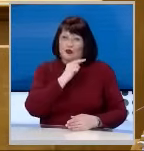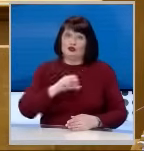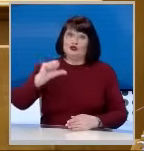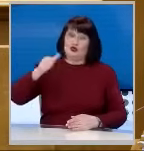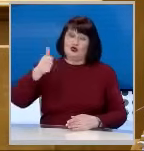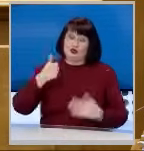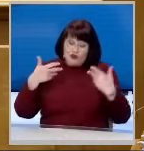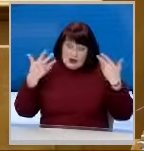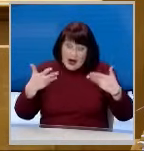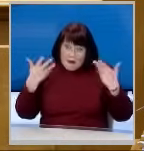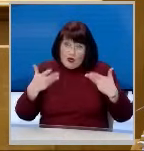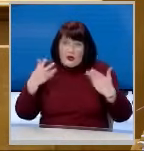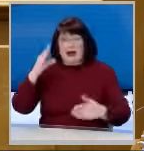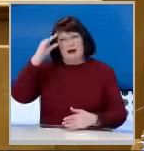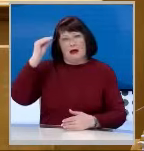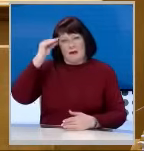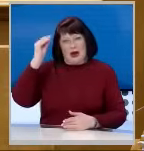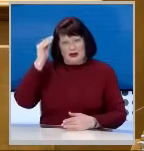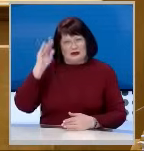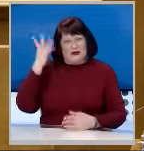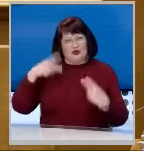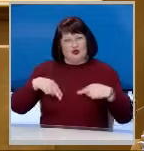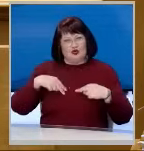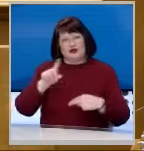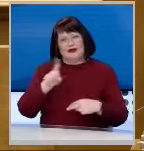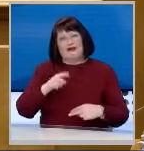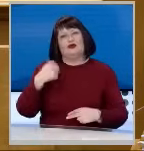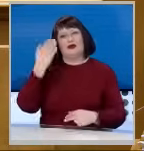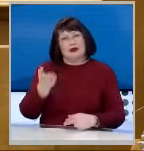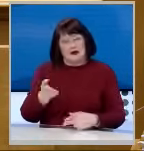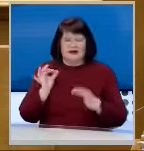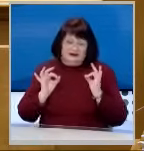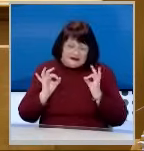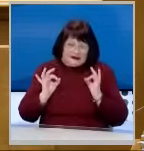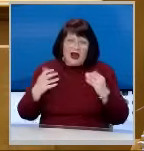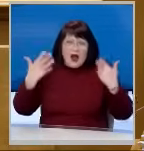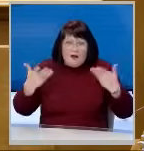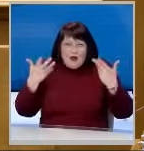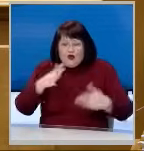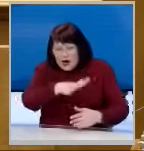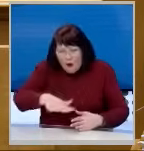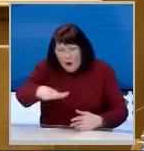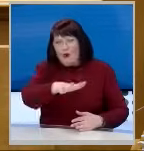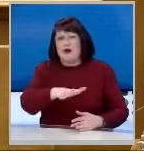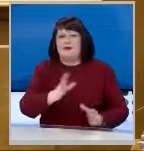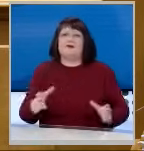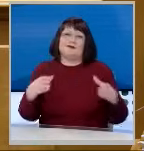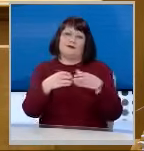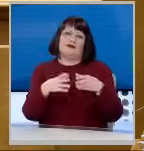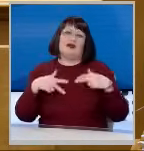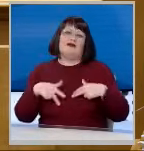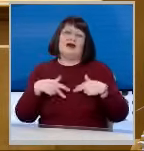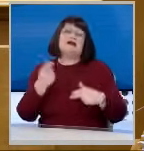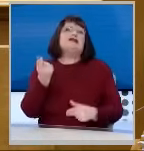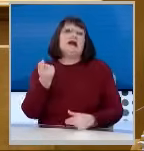όλα ο κύριος καραμανλής και στη συνέχεια βέβαια όλοι εσείς ο